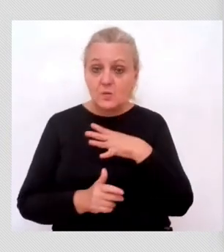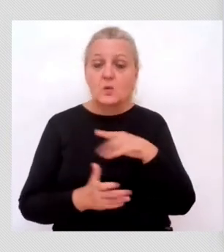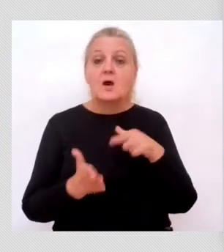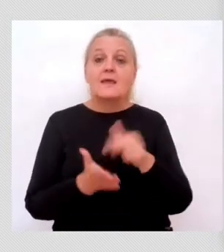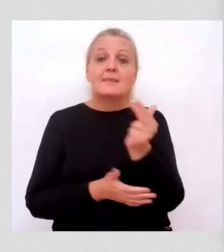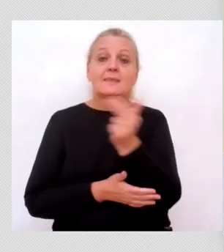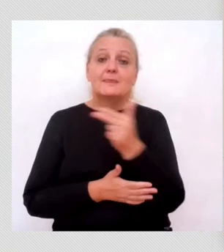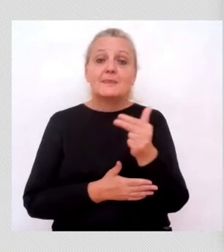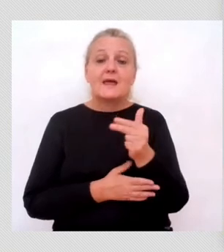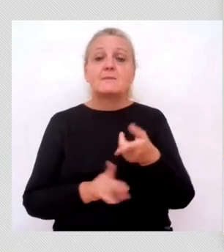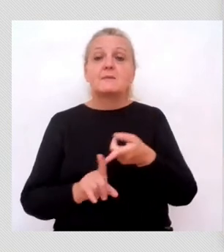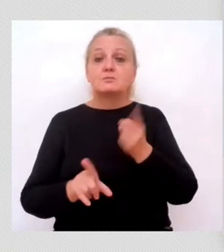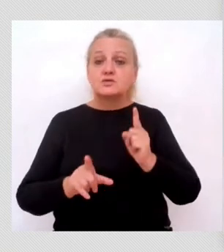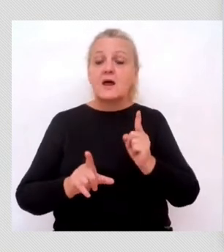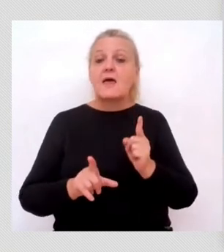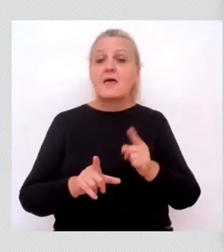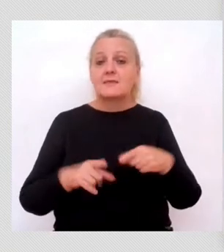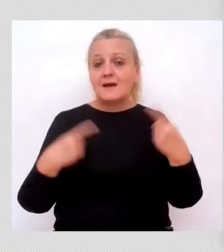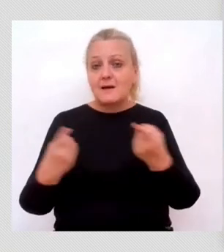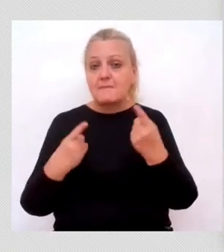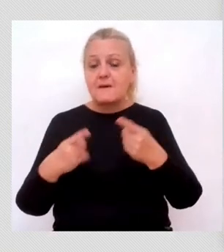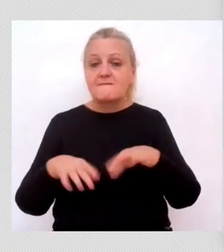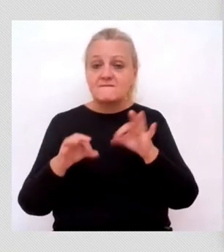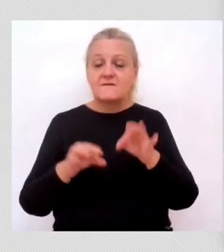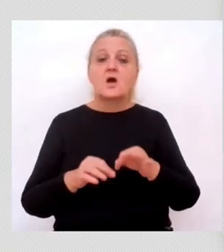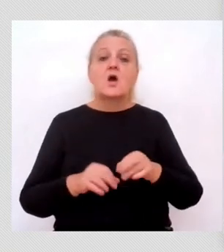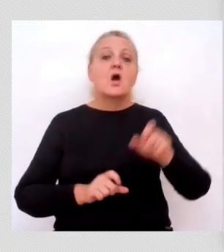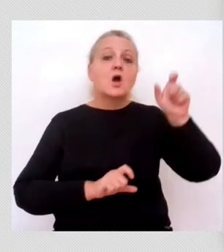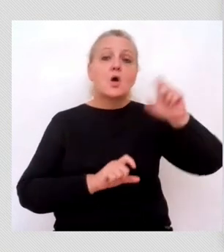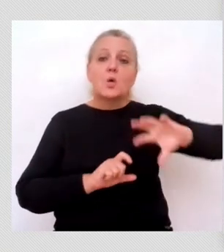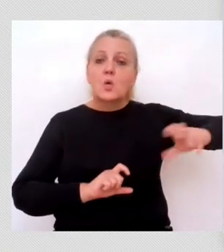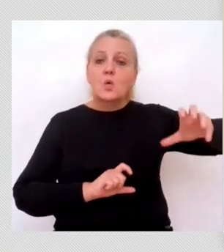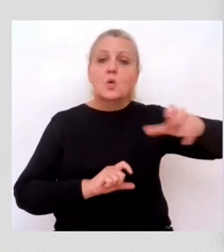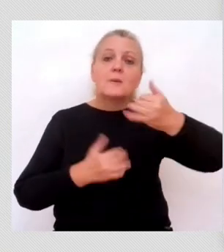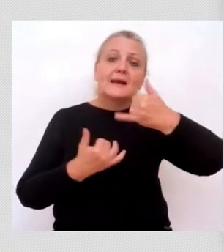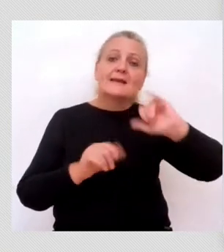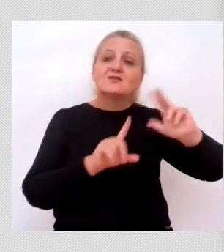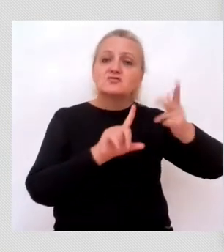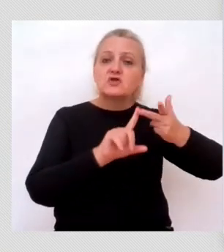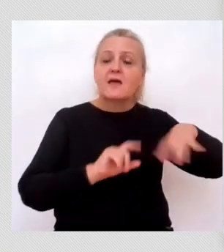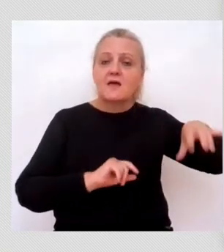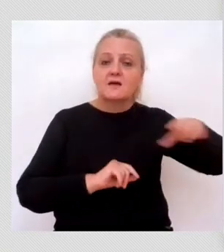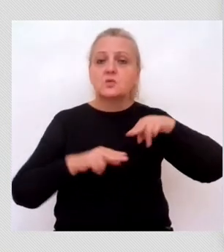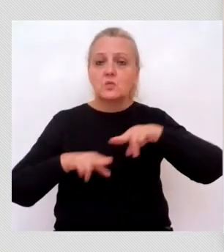kwestie prekampanii, na kwestie udziału osób trzecich, która zmieniła się w roku